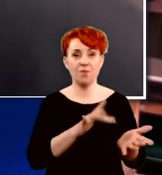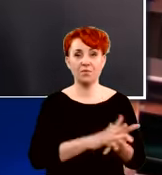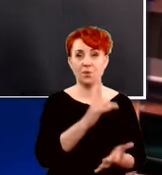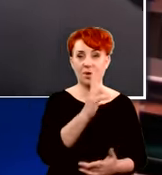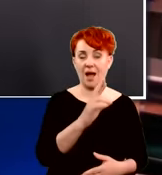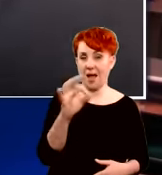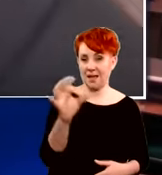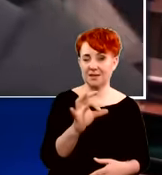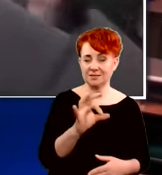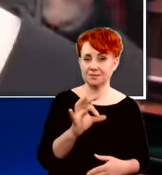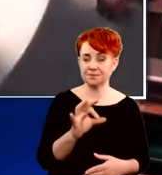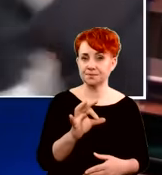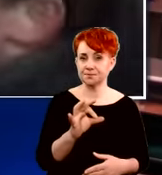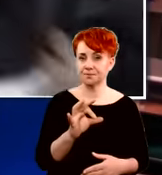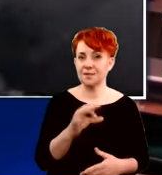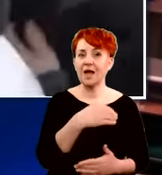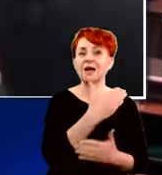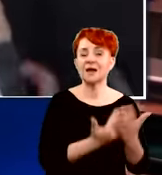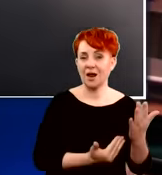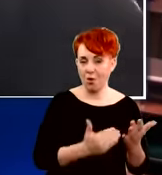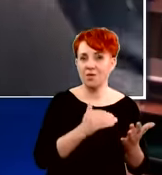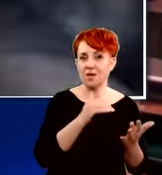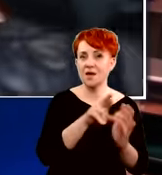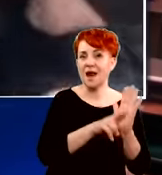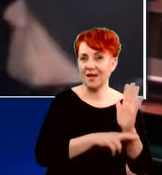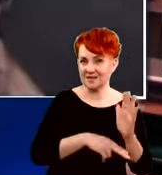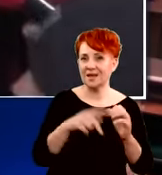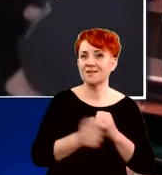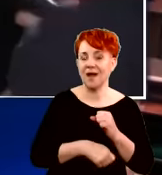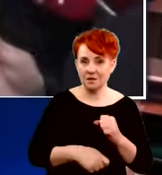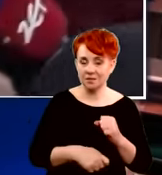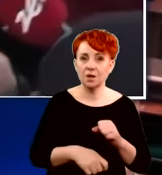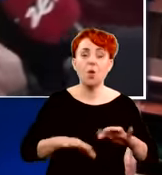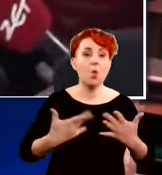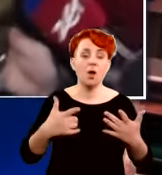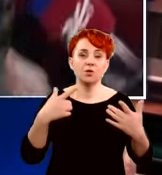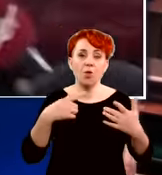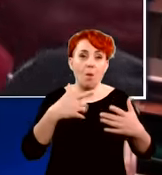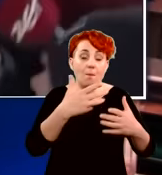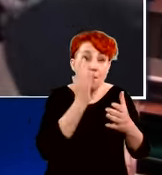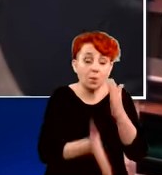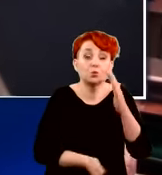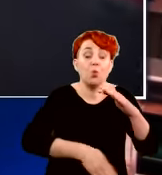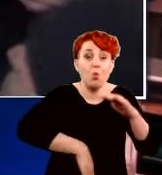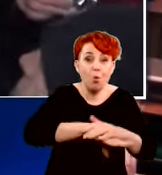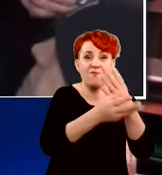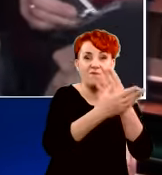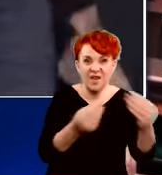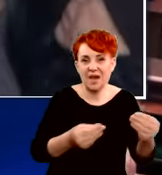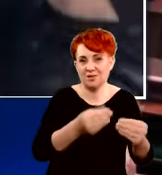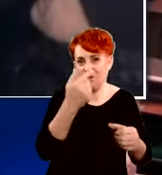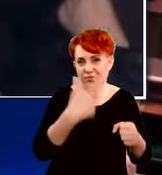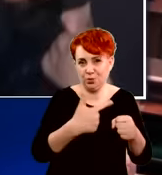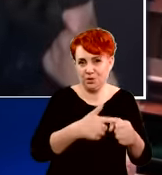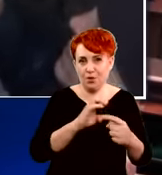Karnym, no to nie znaczy, że mandaty nie wygasły, bo one wygasły 20 grudnia. Natomiast to oznacza, że trzeba